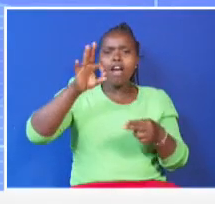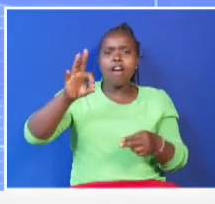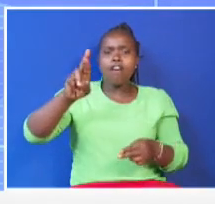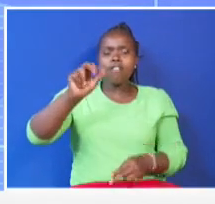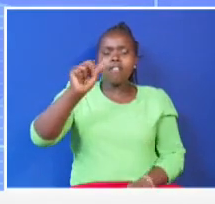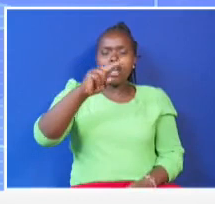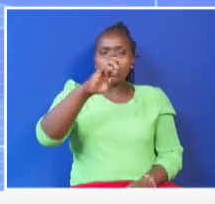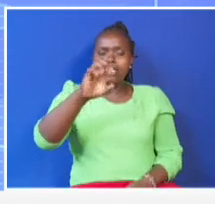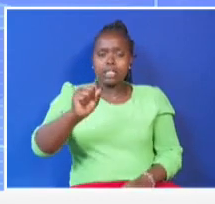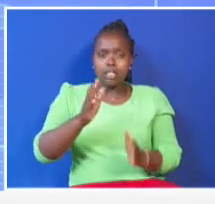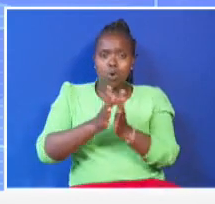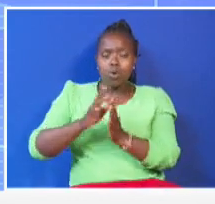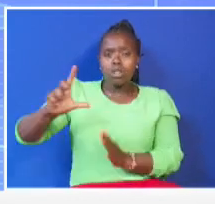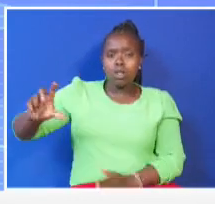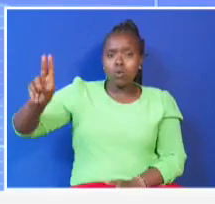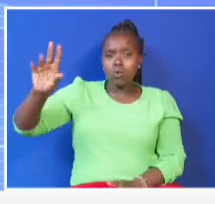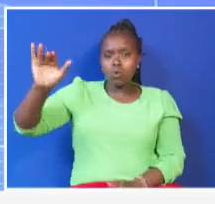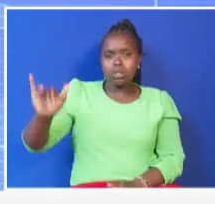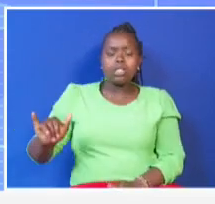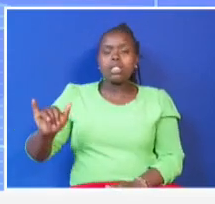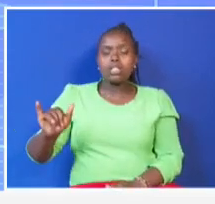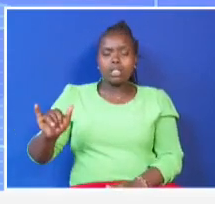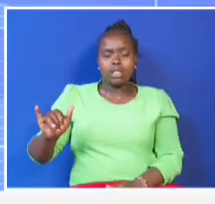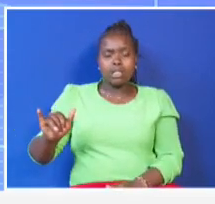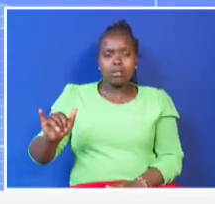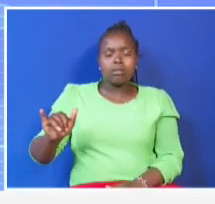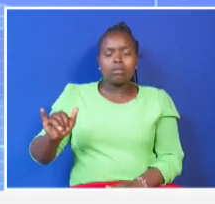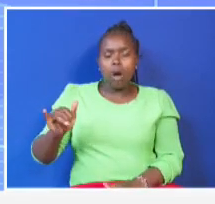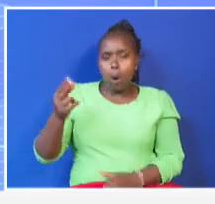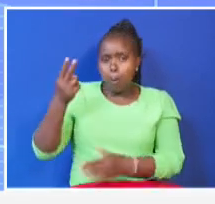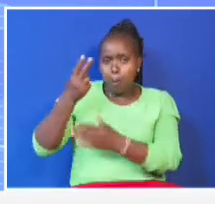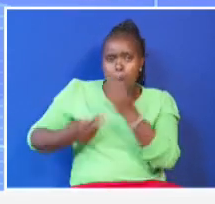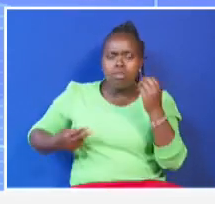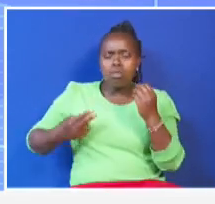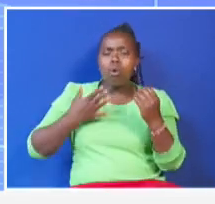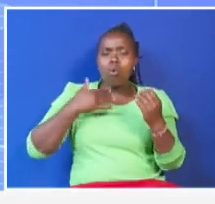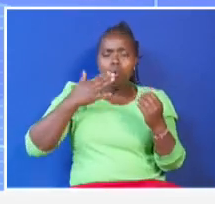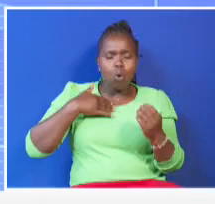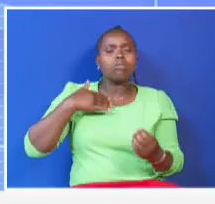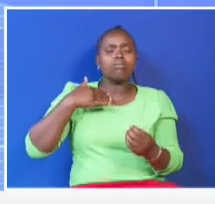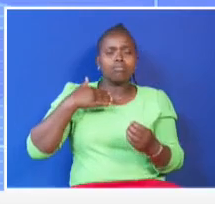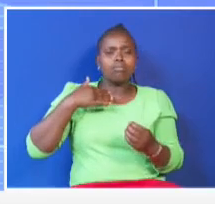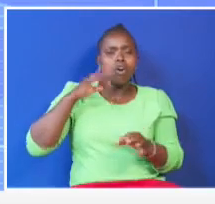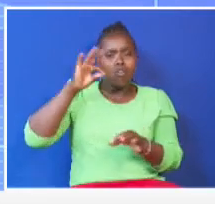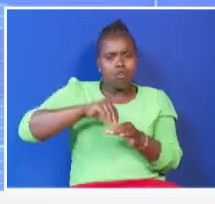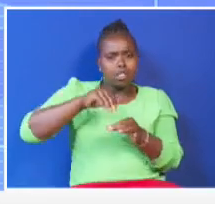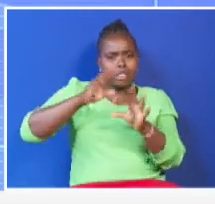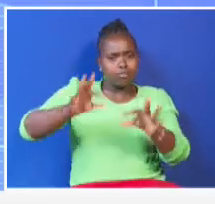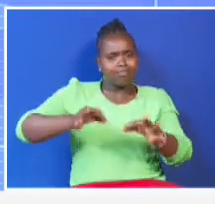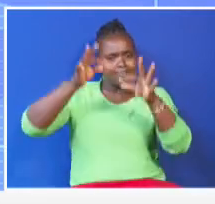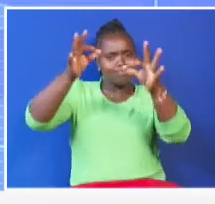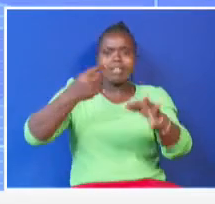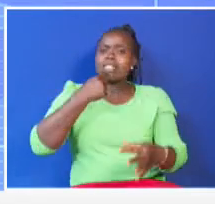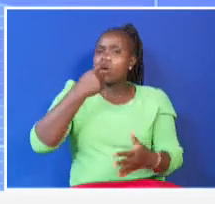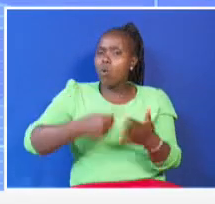Maina Njoroge na wale wa Lucy Wanjare Njamba walikuwa wanataka mchujo huo usitishwe, wakidai kwamba majina